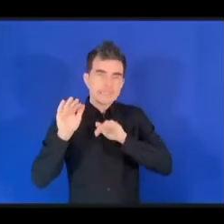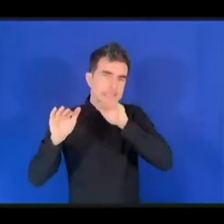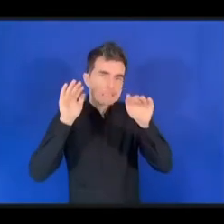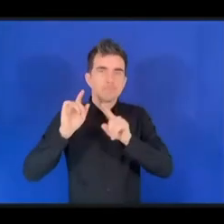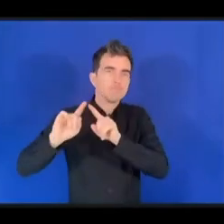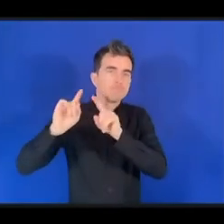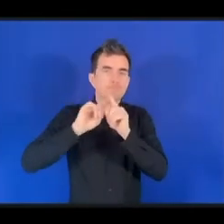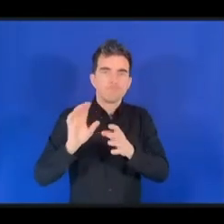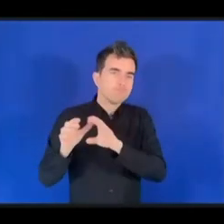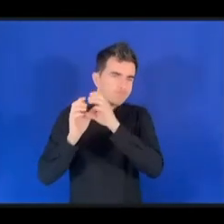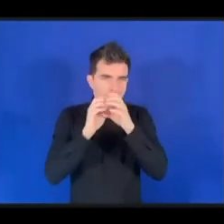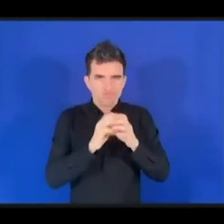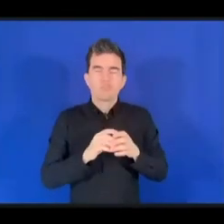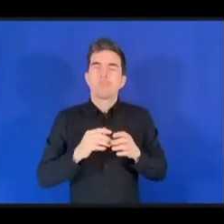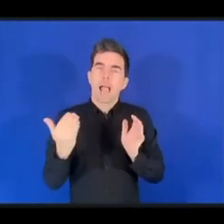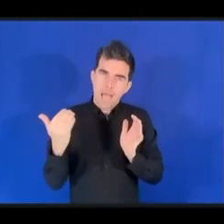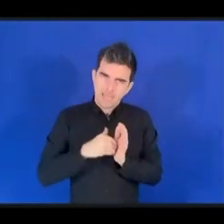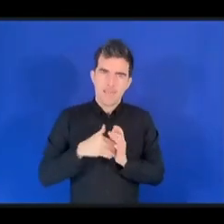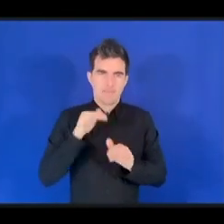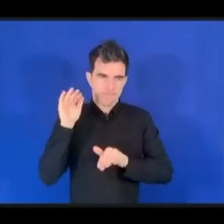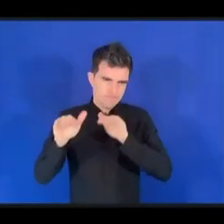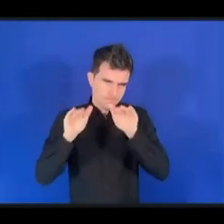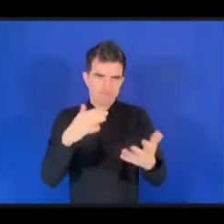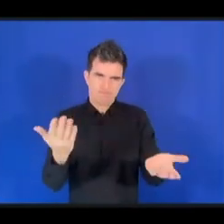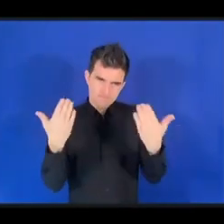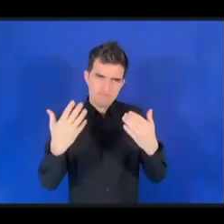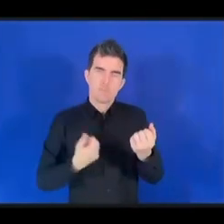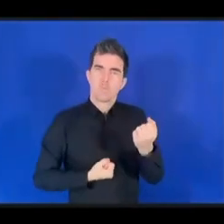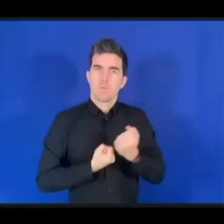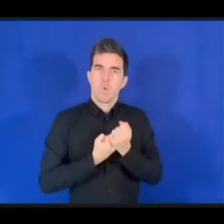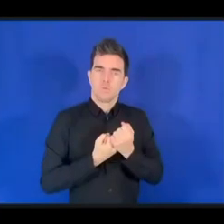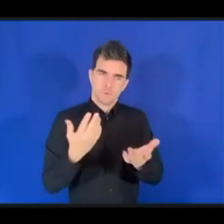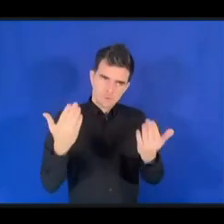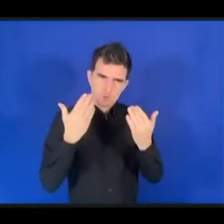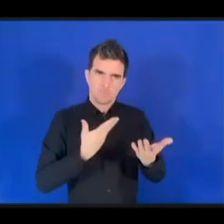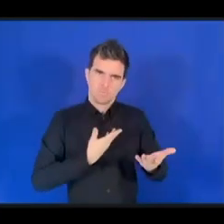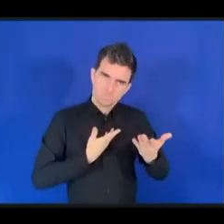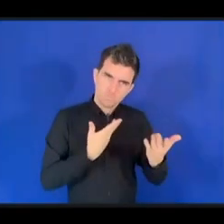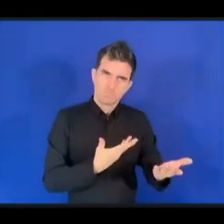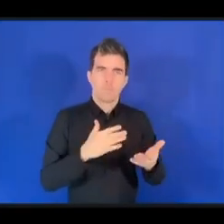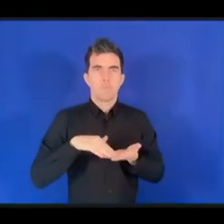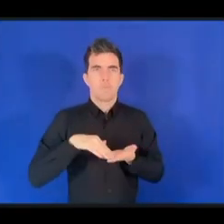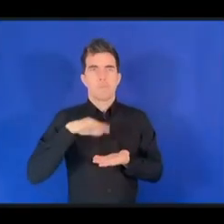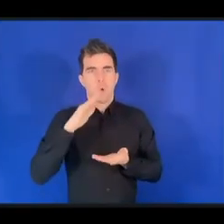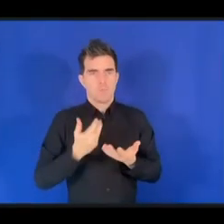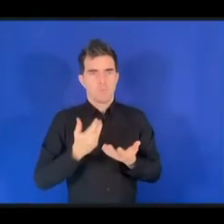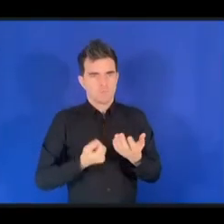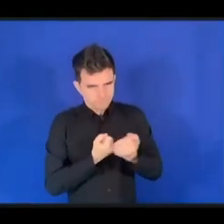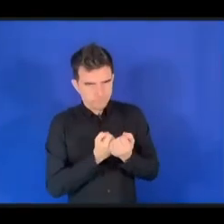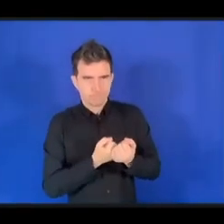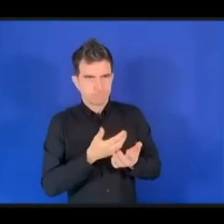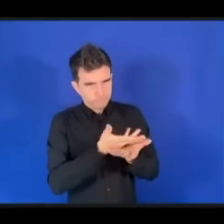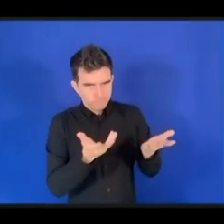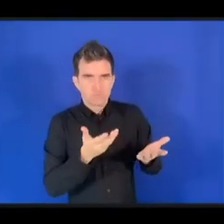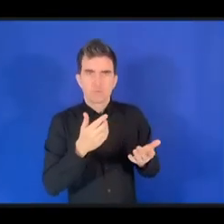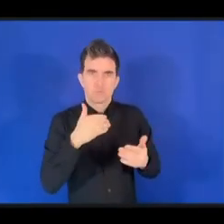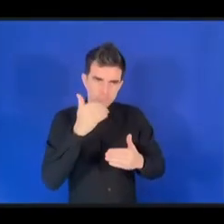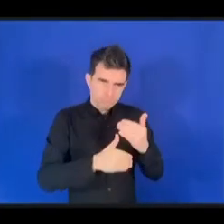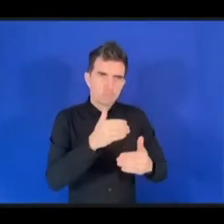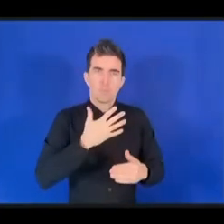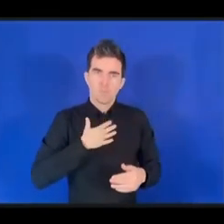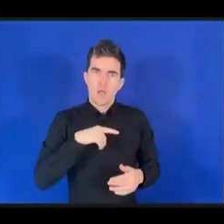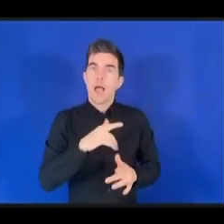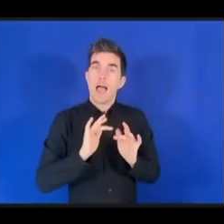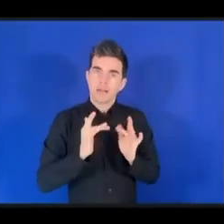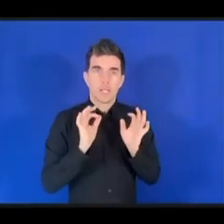そしてえこのプロセスそしてigfの機関に対しますサポートというものを呼びかけたいと思い